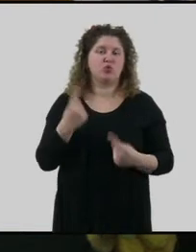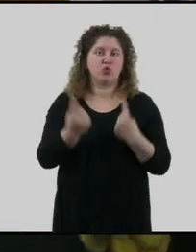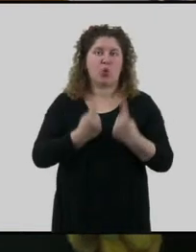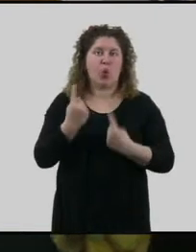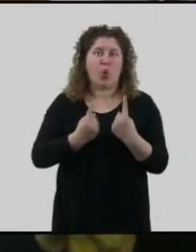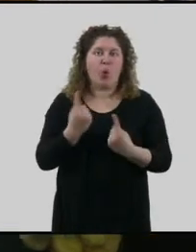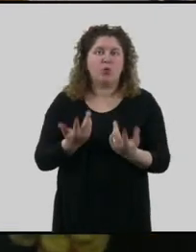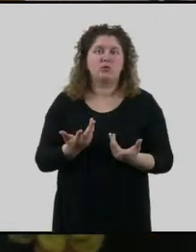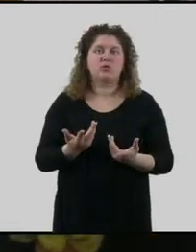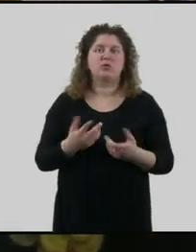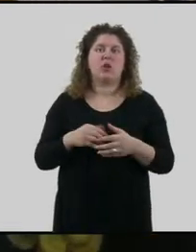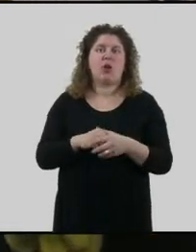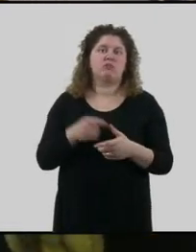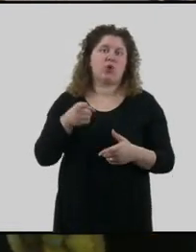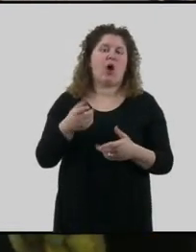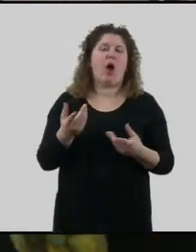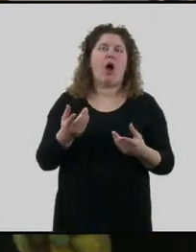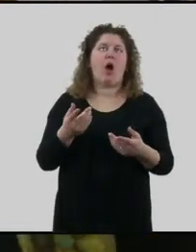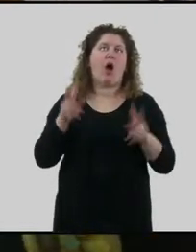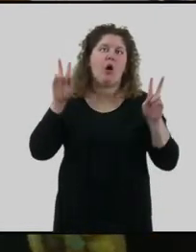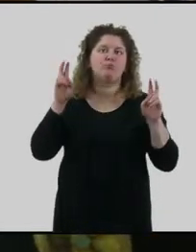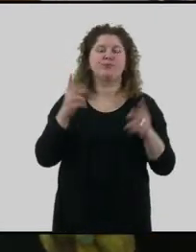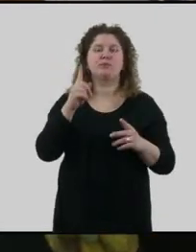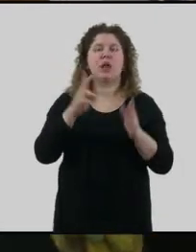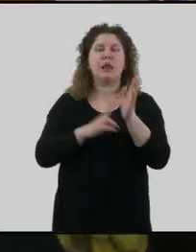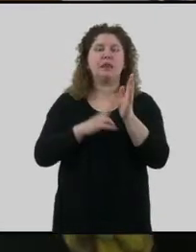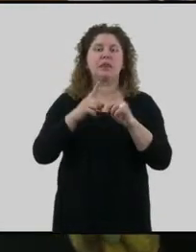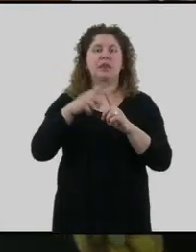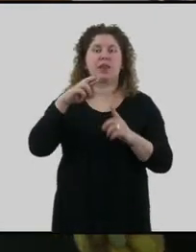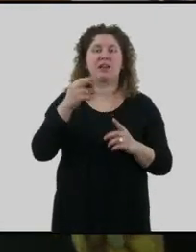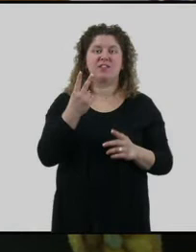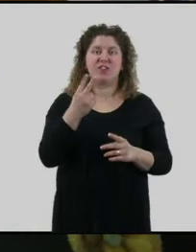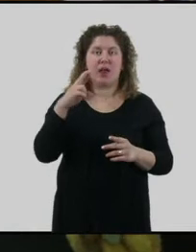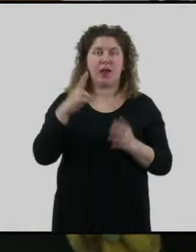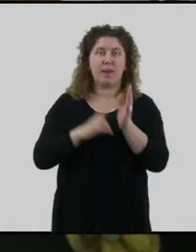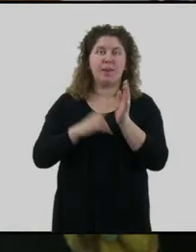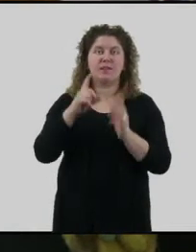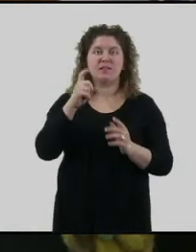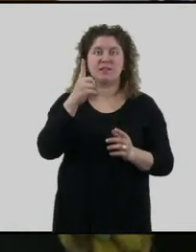može postojati, je li, u nekom smislu intervencije, znači isto im možemo pružiti